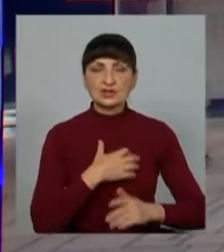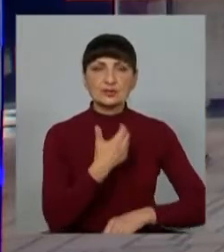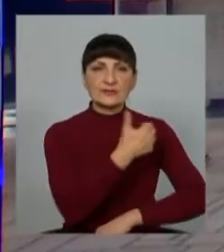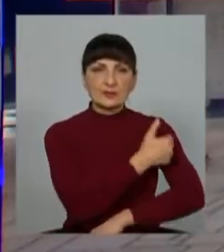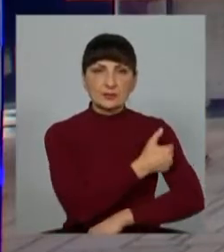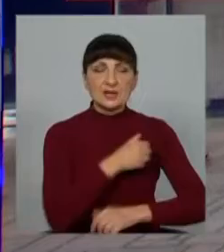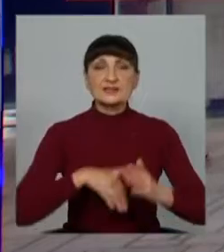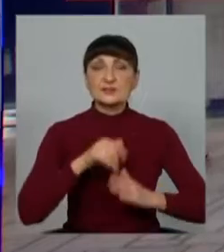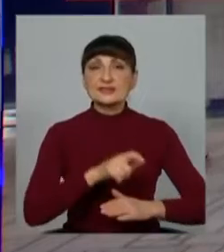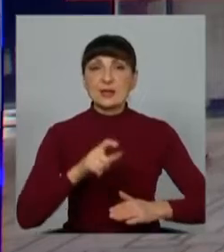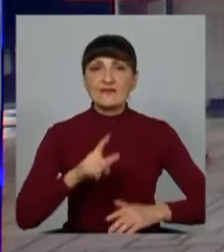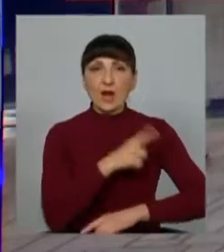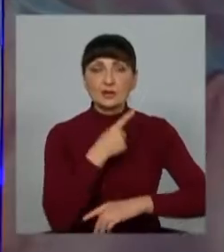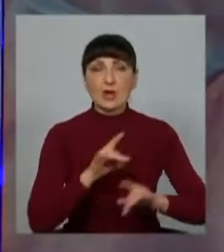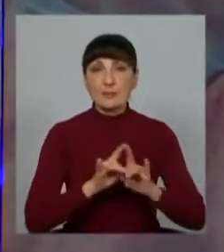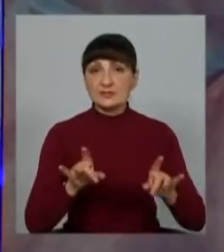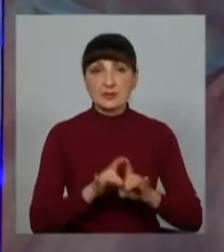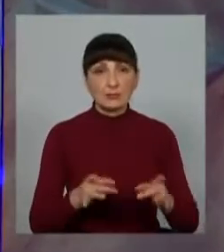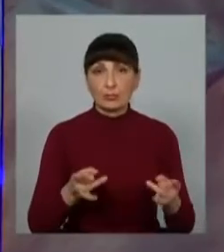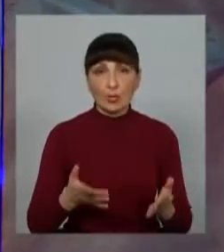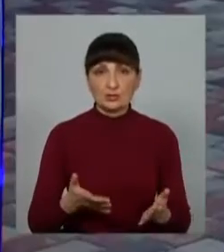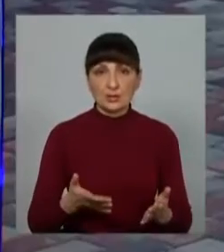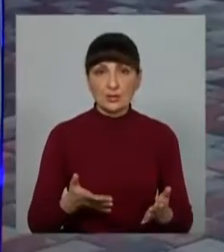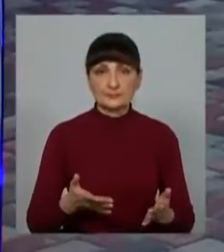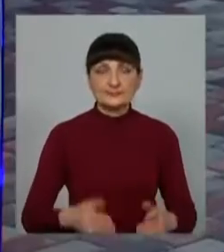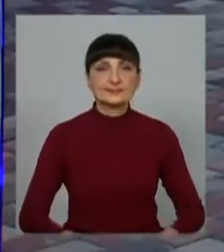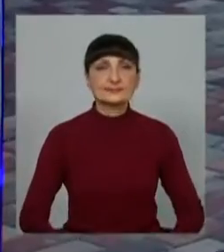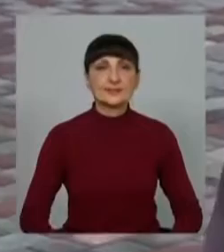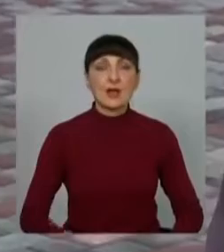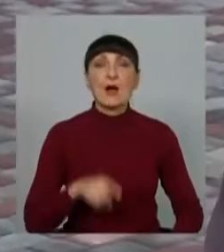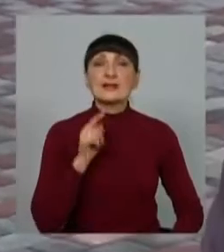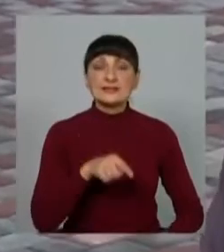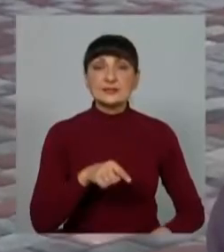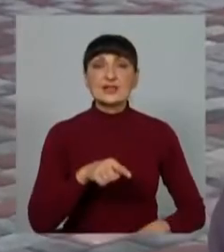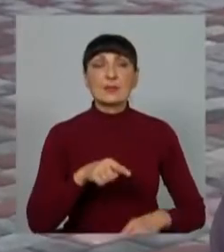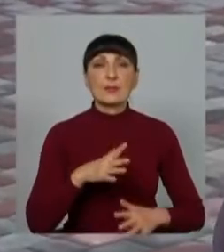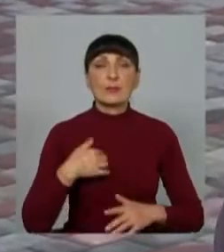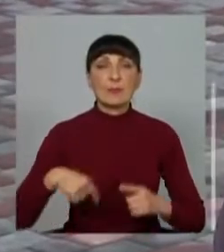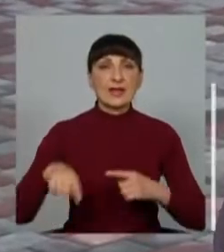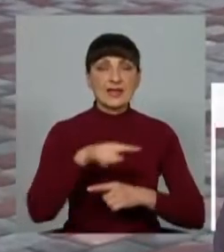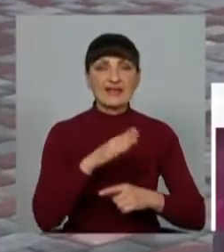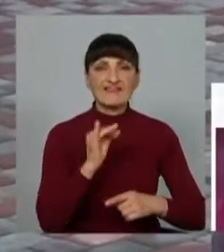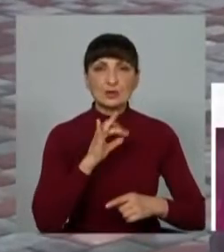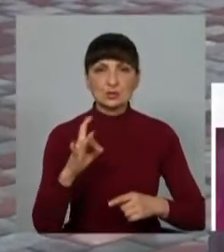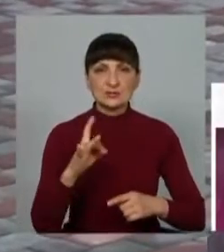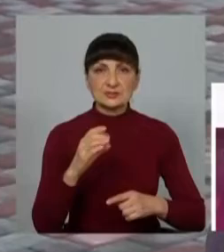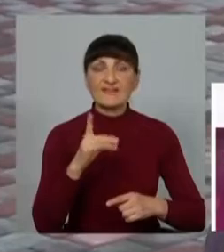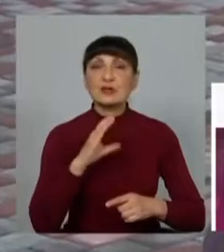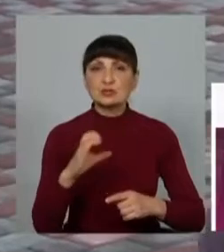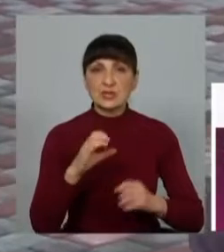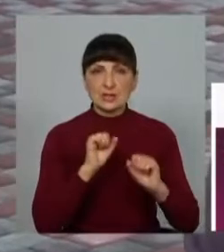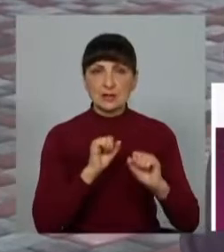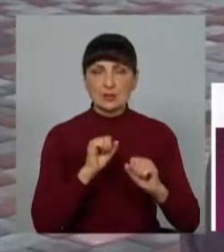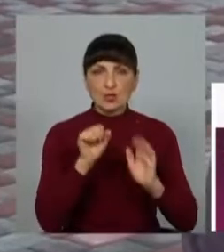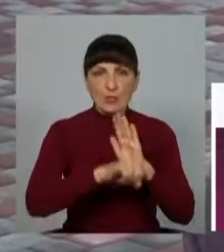вакцинации специалисты объясняют просто. Тем самым окружаем вирус со всех сторон. Да? То есть, когда